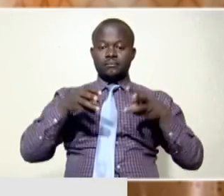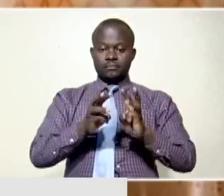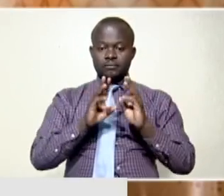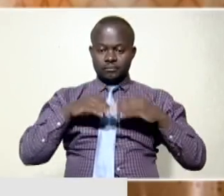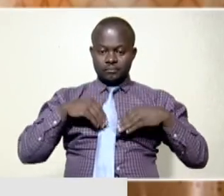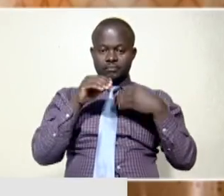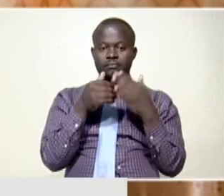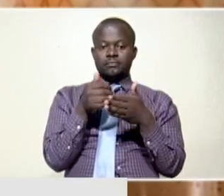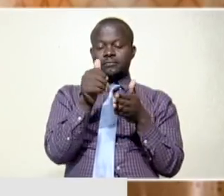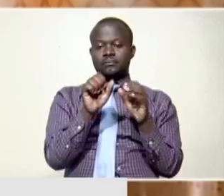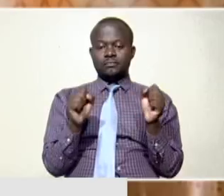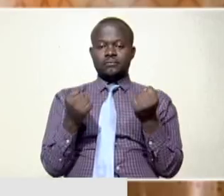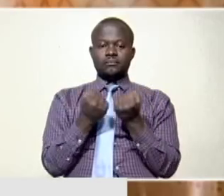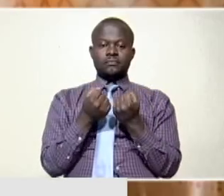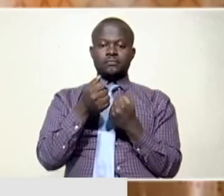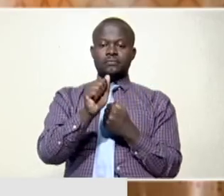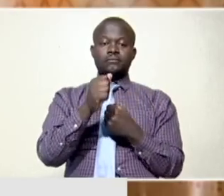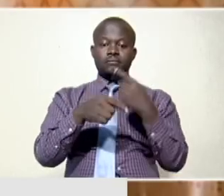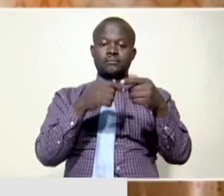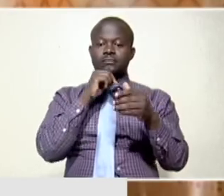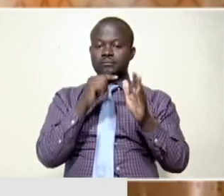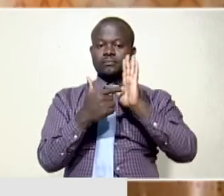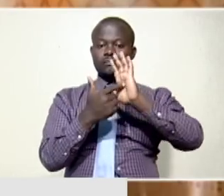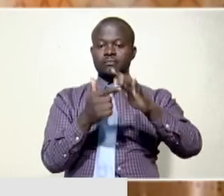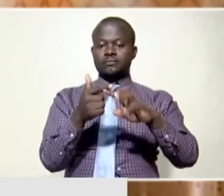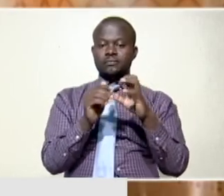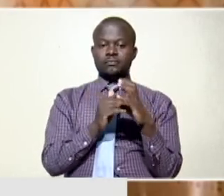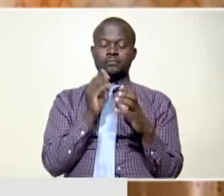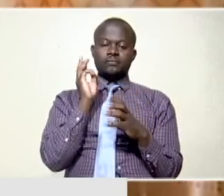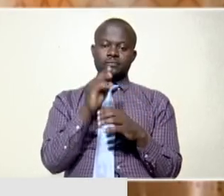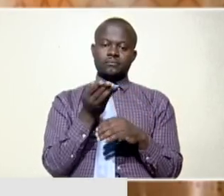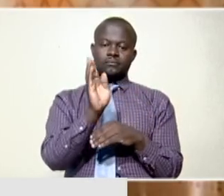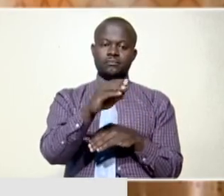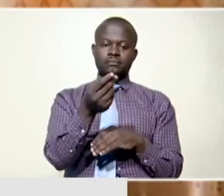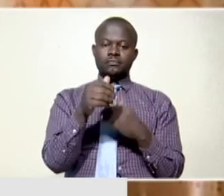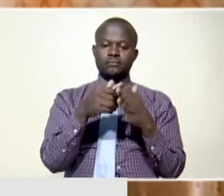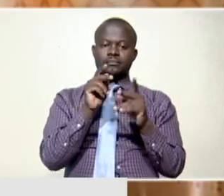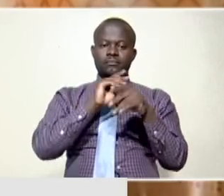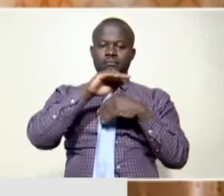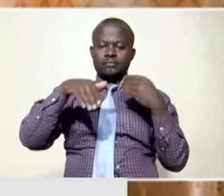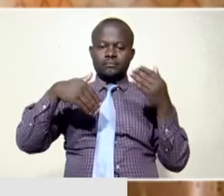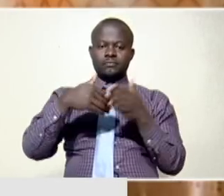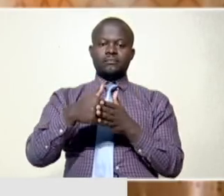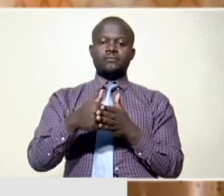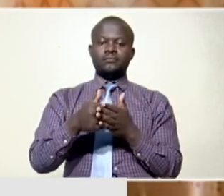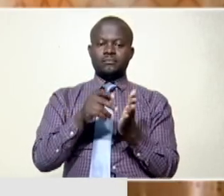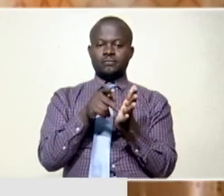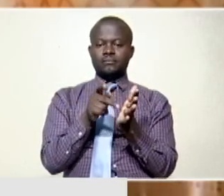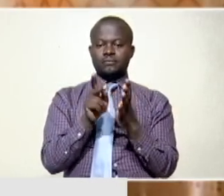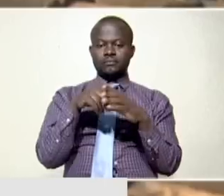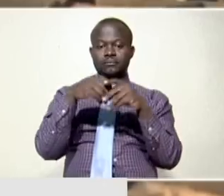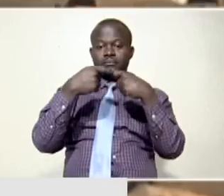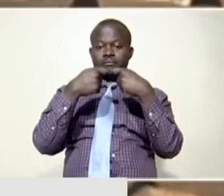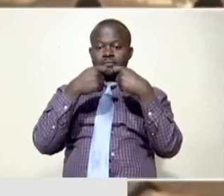yuko niyo sisiteme yayo yakomeza kutayibereka ariko bemera ko azasubiza amafaranga abaturage bose bagiye bagura umuriro